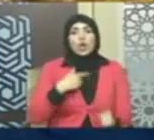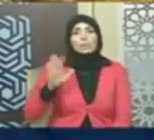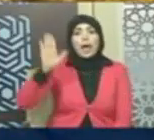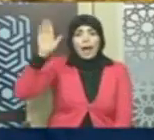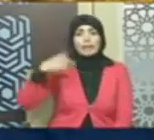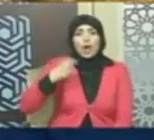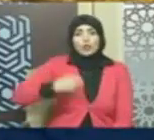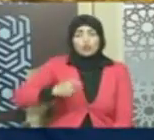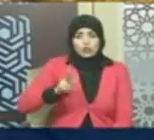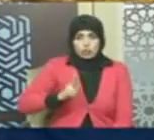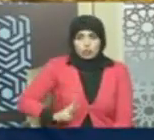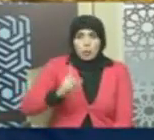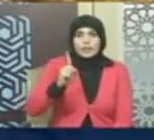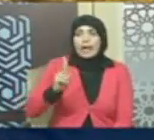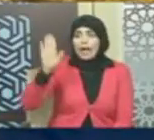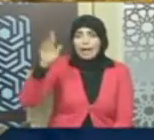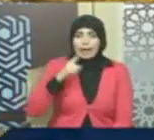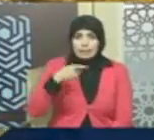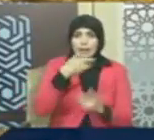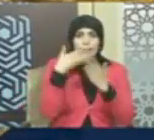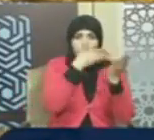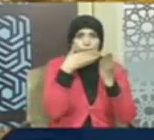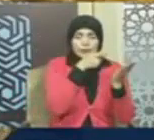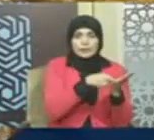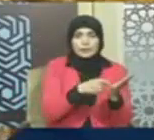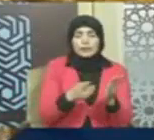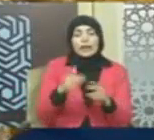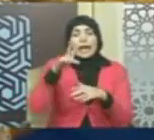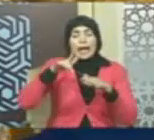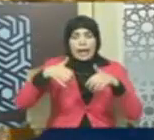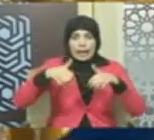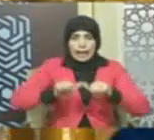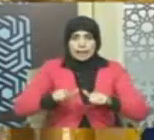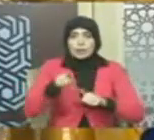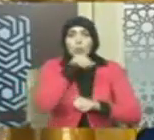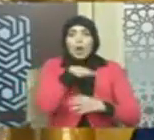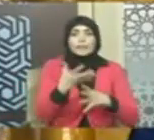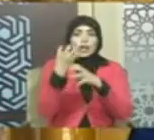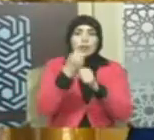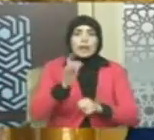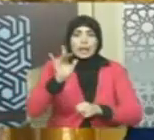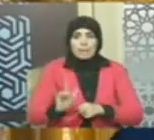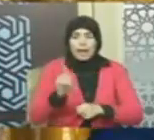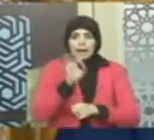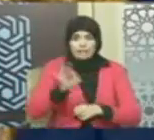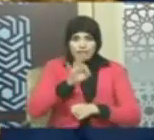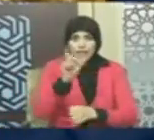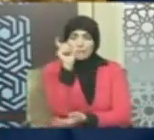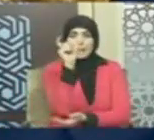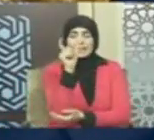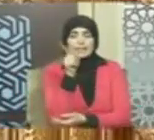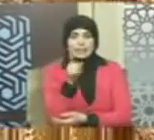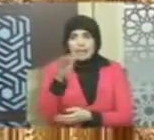النبي صلى الله عليه وسلم في محراب مسجده المبارك بالمدينة المنورة،